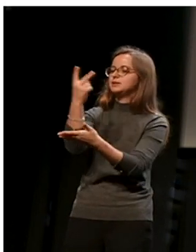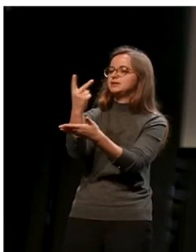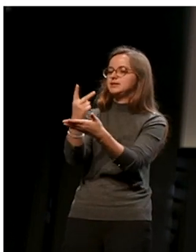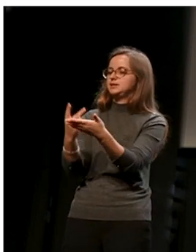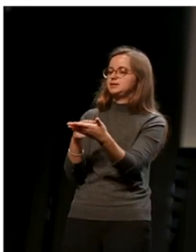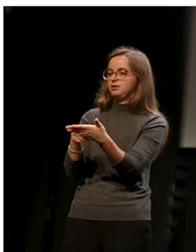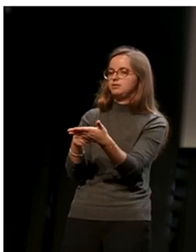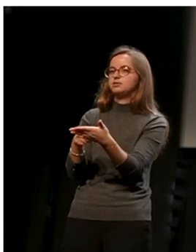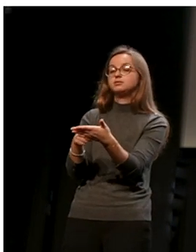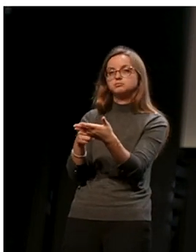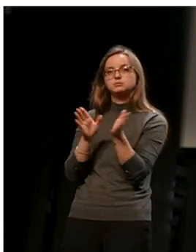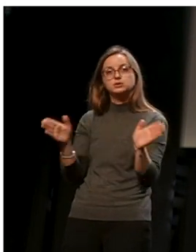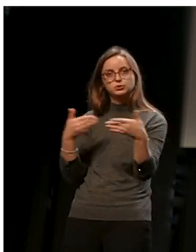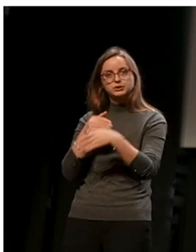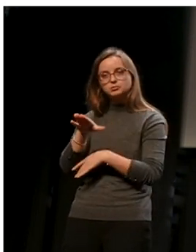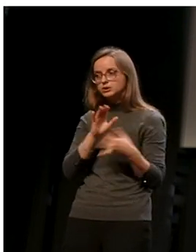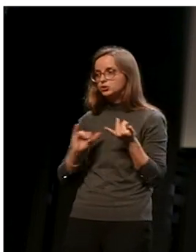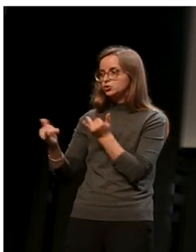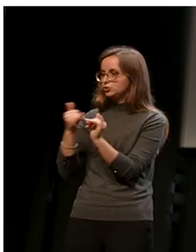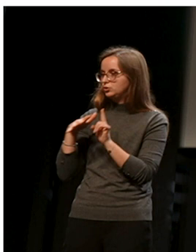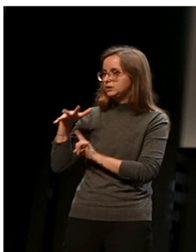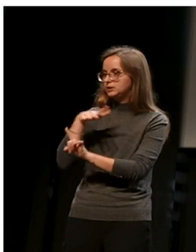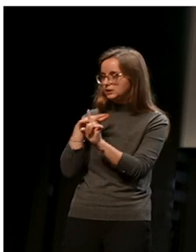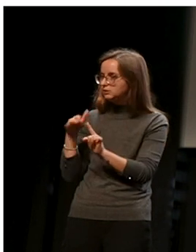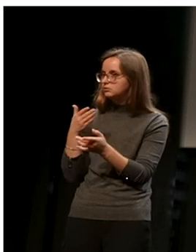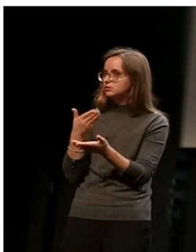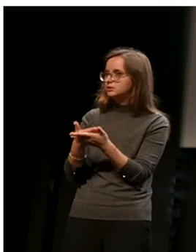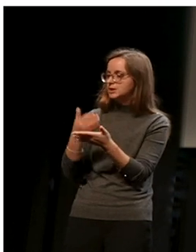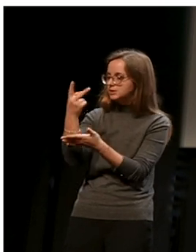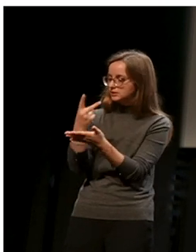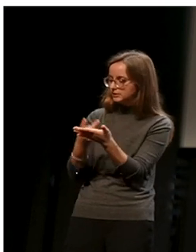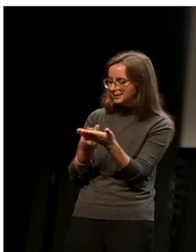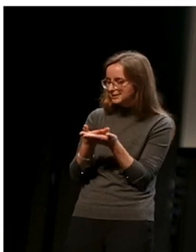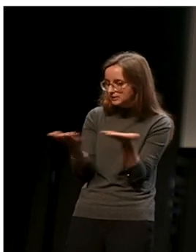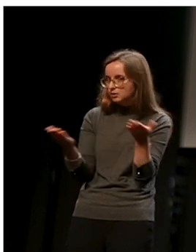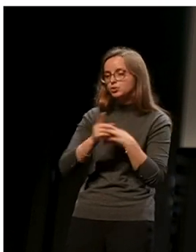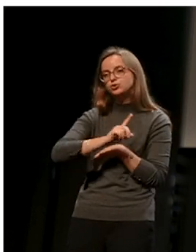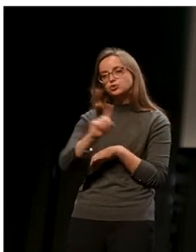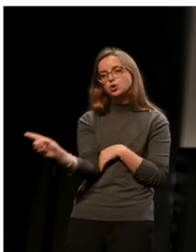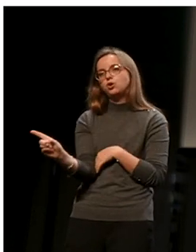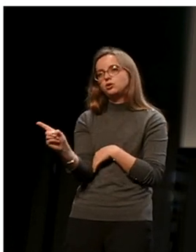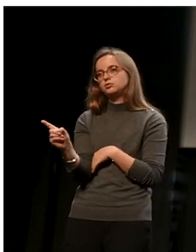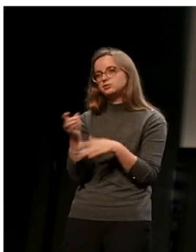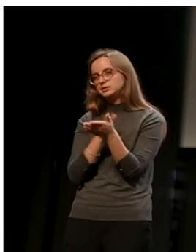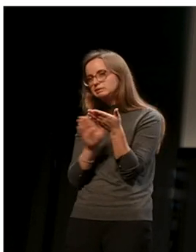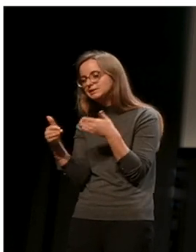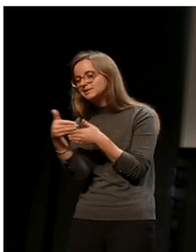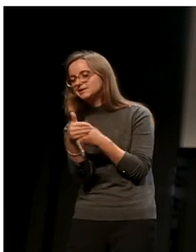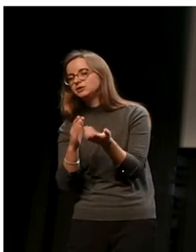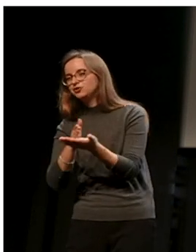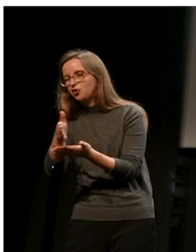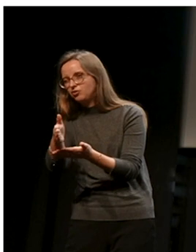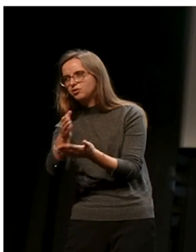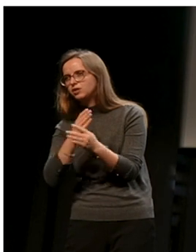société, c'est pas une simple illustration, en fait. Il y a des messages qu'on veut faire passer. Il y a un sens derrière. Il y a un sens derrière. C'est super